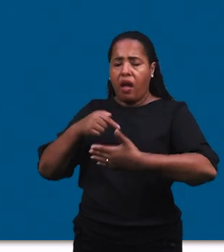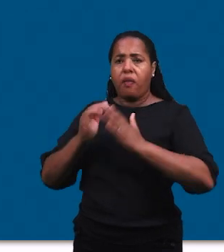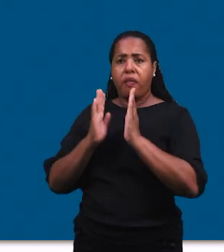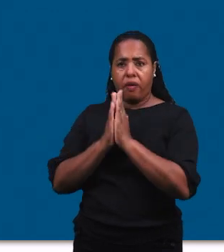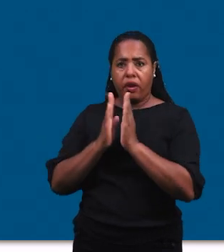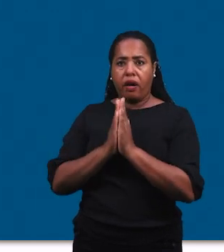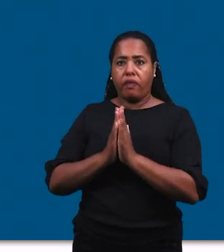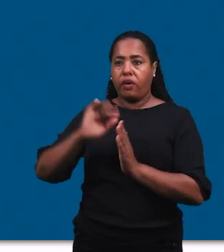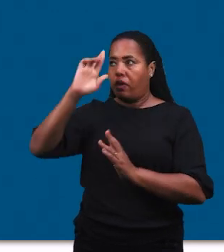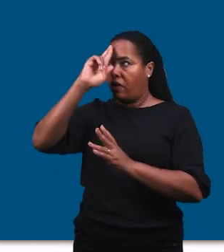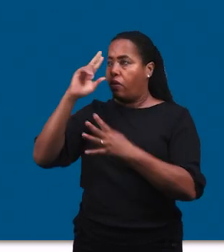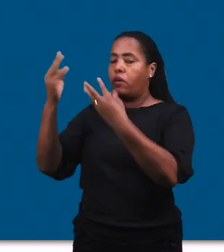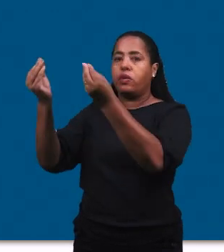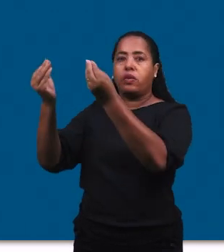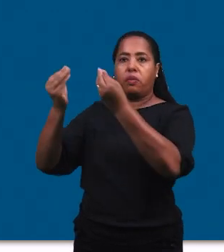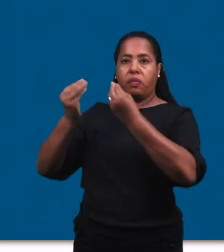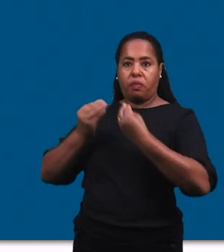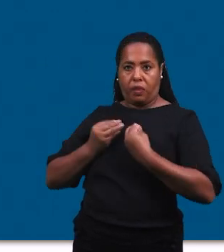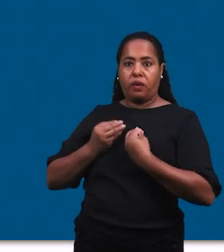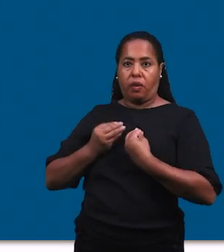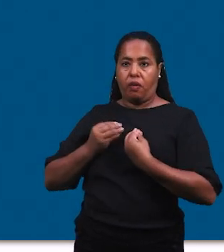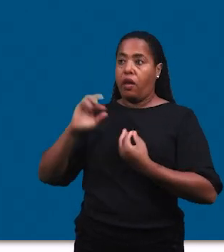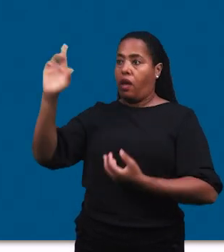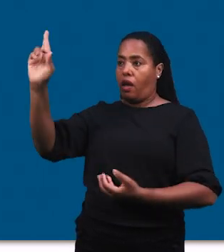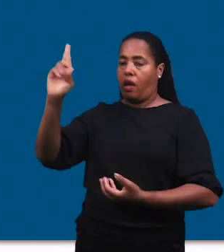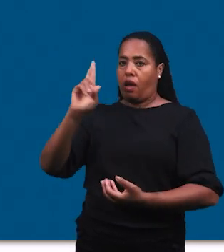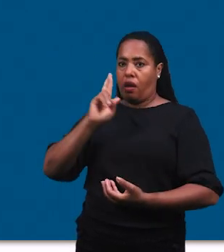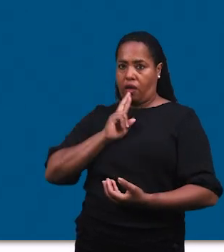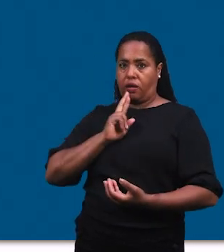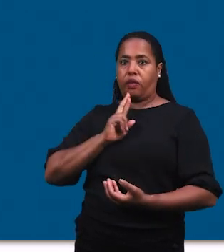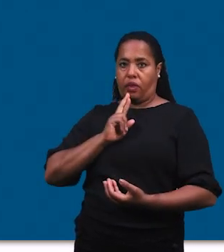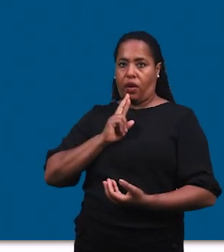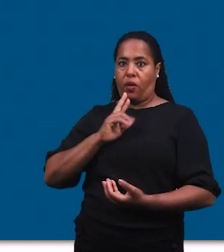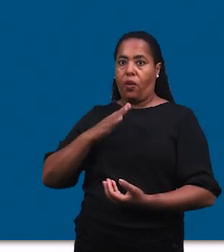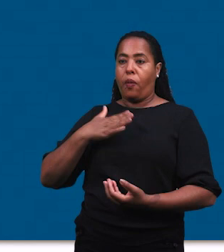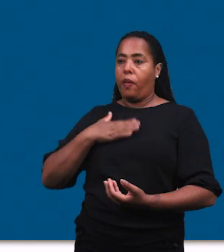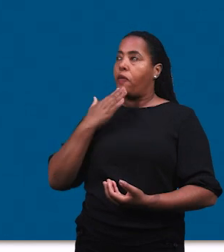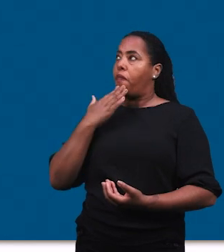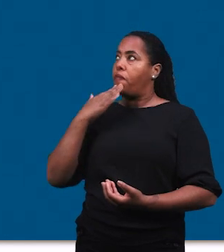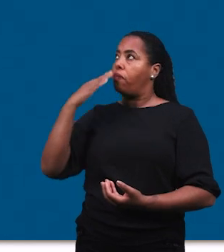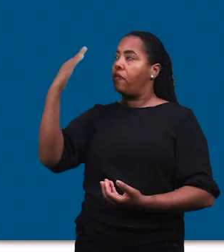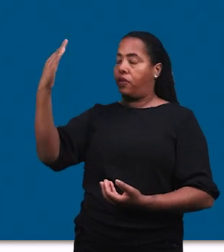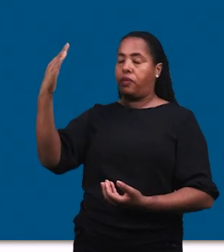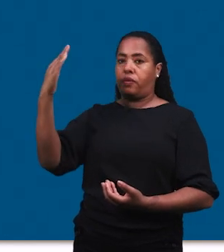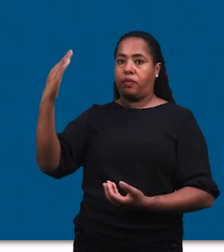Господь прошение мое, чего я просила у него».